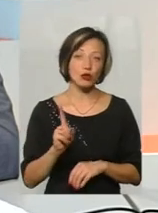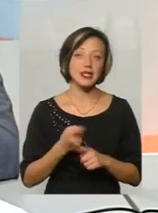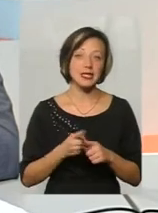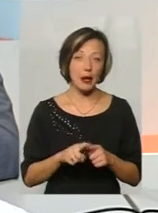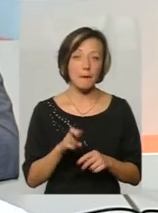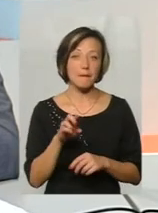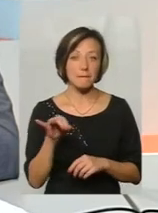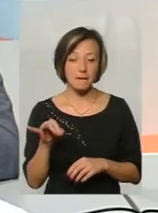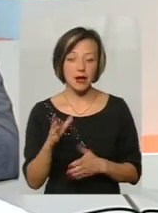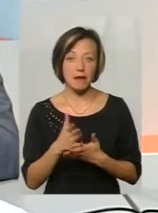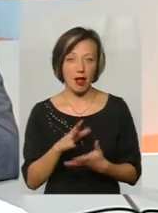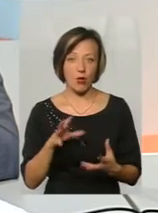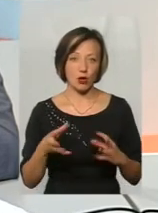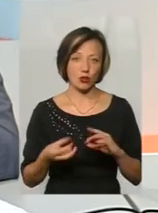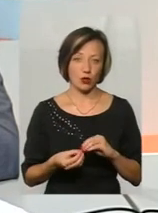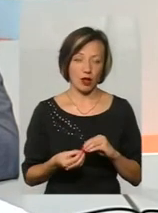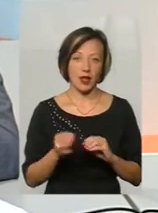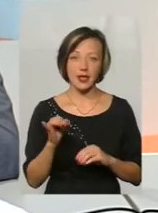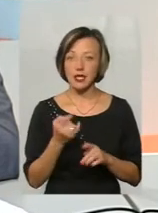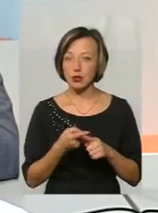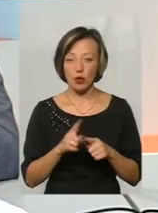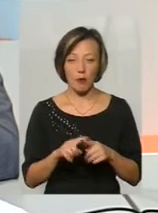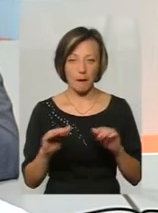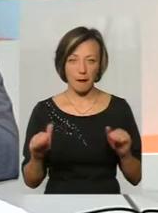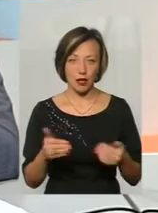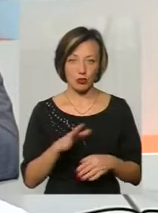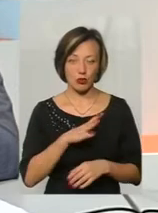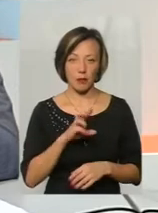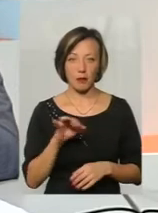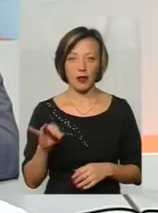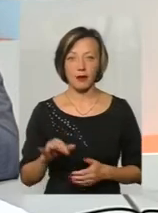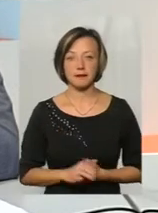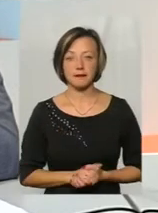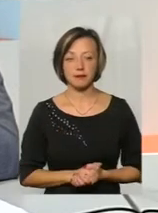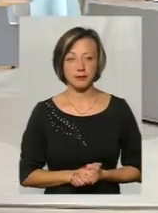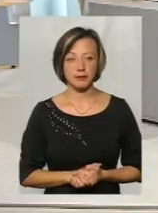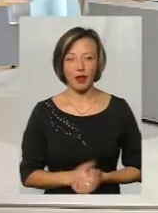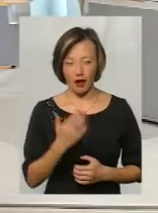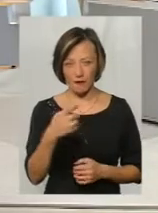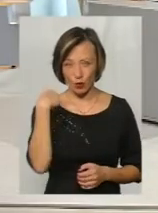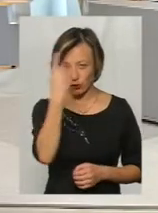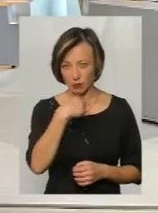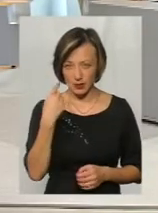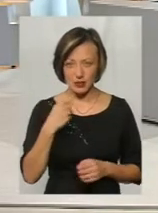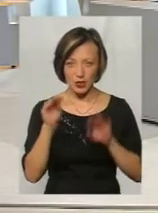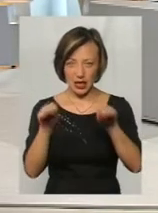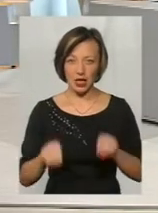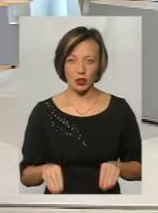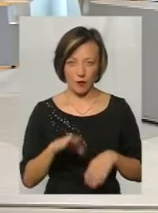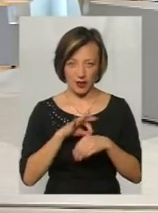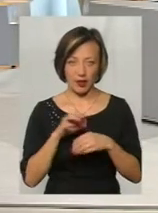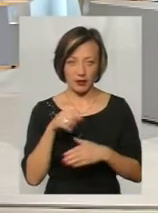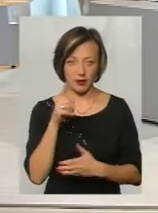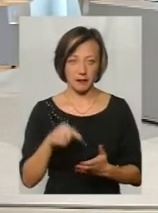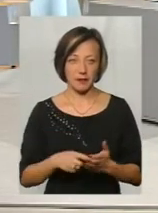би принесло свій результат і цього було би менше. Таких випадків. А ви особисто ведете якусь статистику? Ви